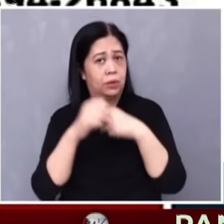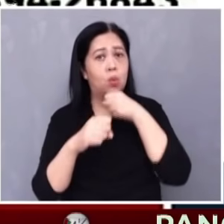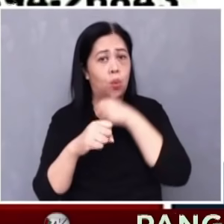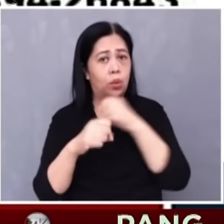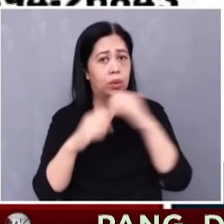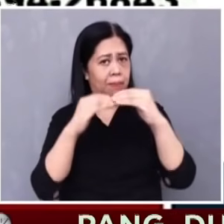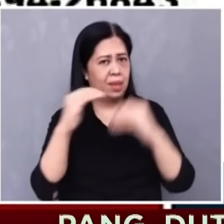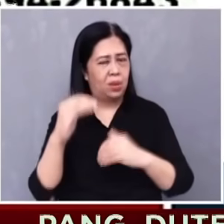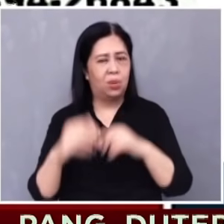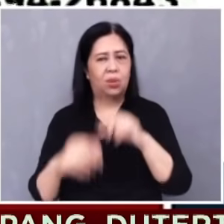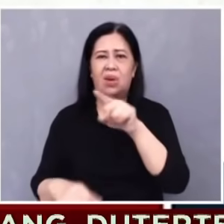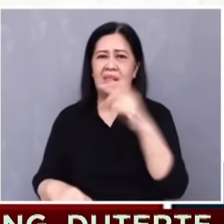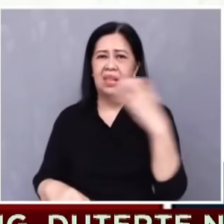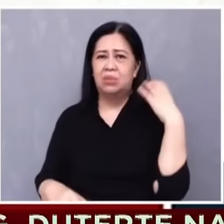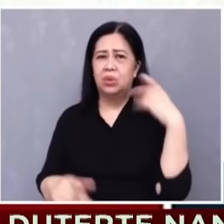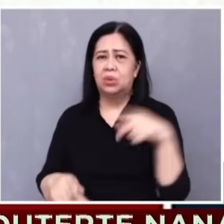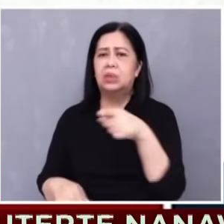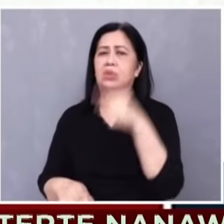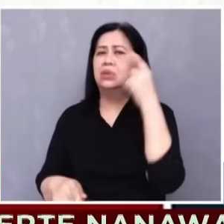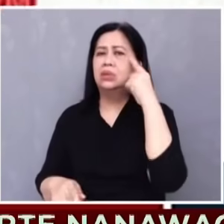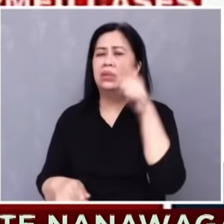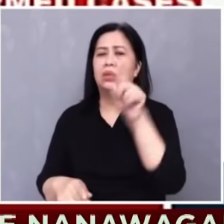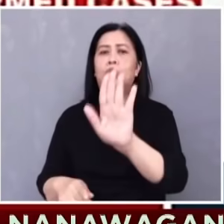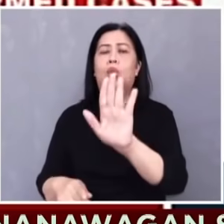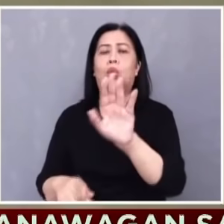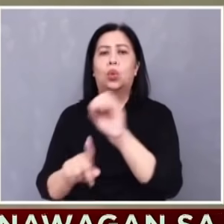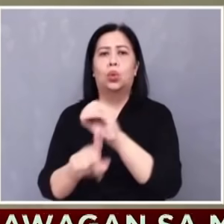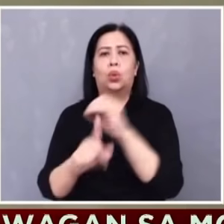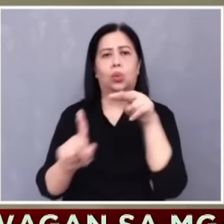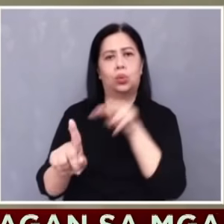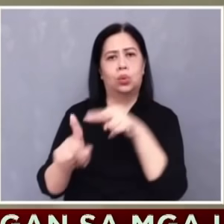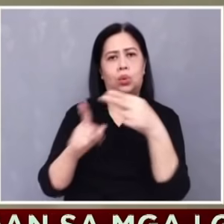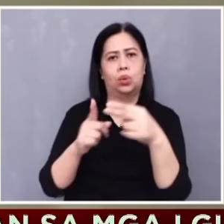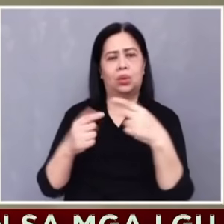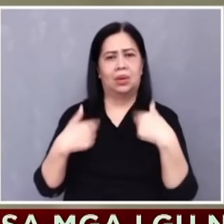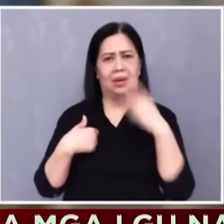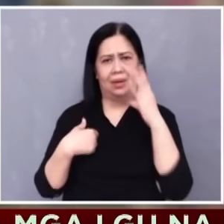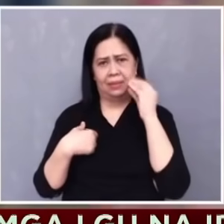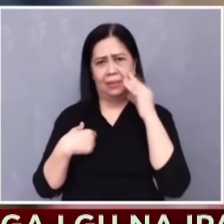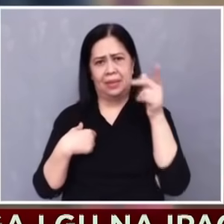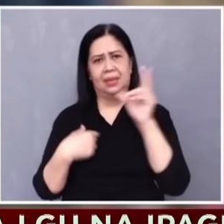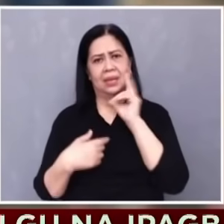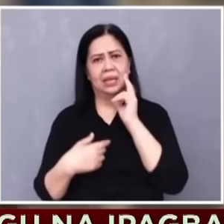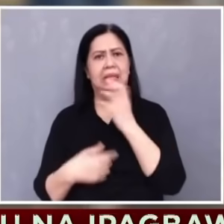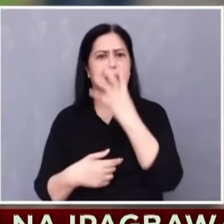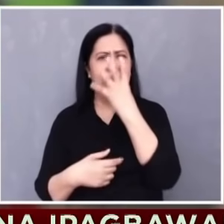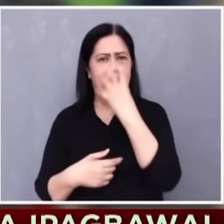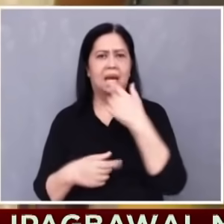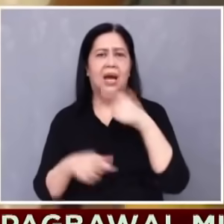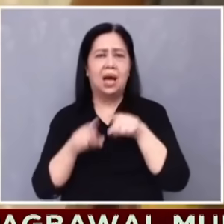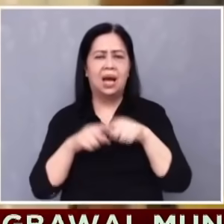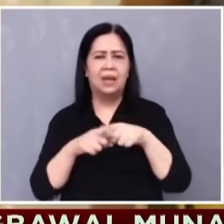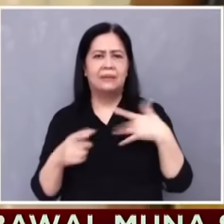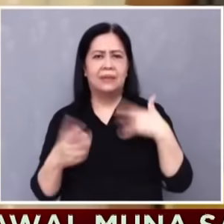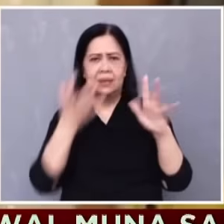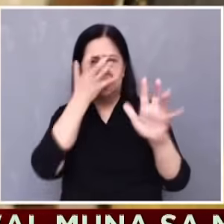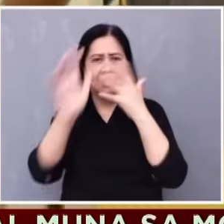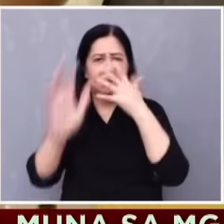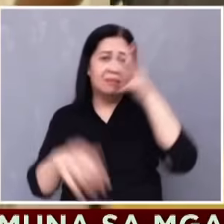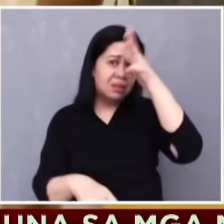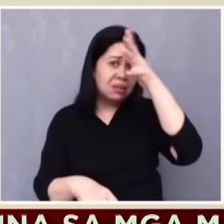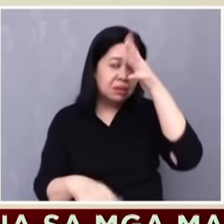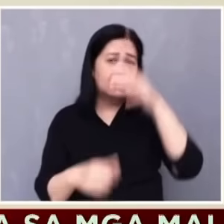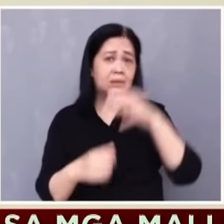Chair, you should look at from where our president is coming from. Nagagaling siya bilang isang magulang at isang presidente